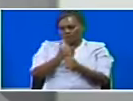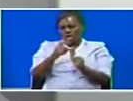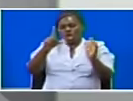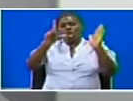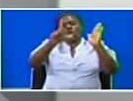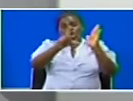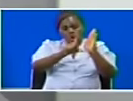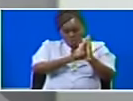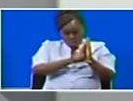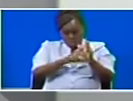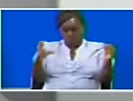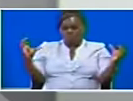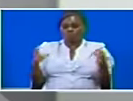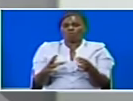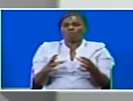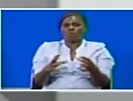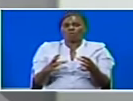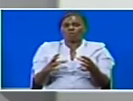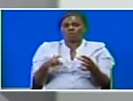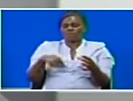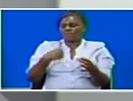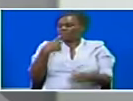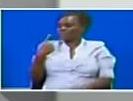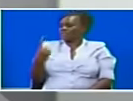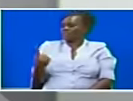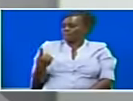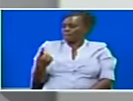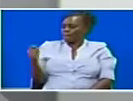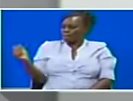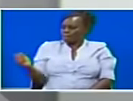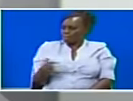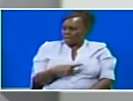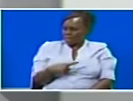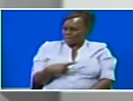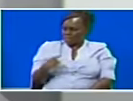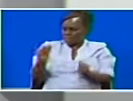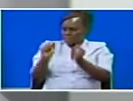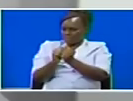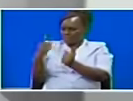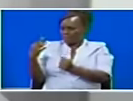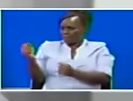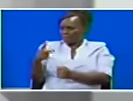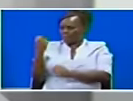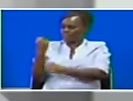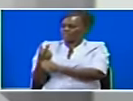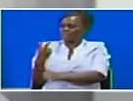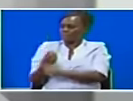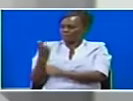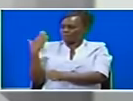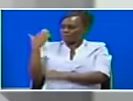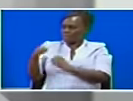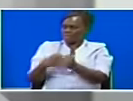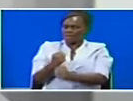sheria, kulingana na sheria ya chama. Na tulisema kwamba mwezi tarehe 13 mwezi wa Disemba mwaka